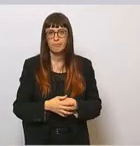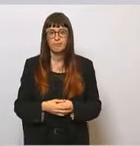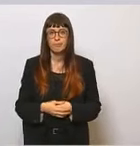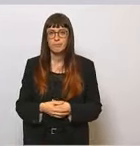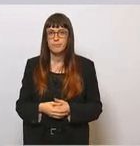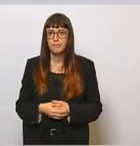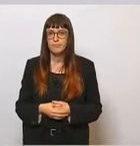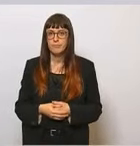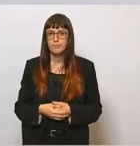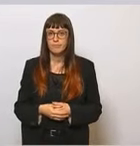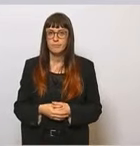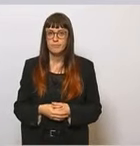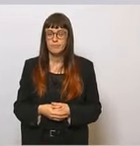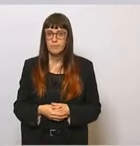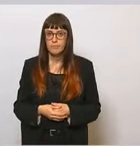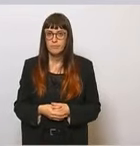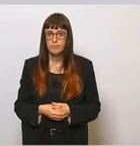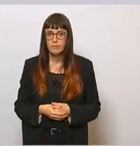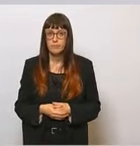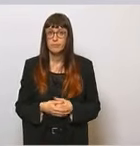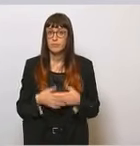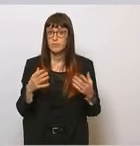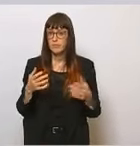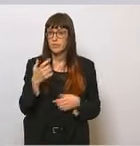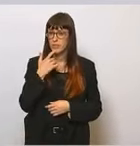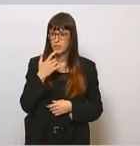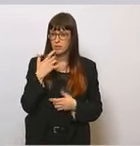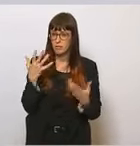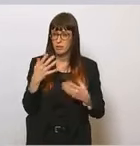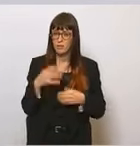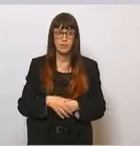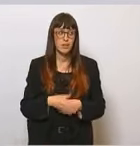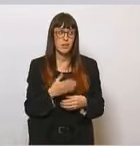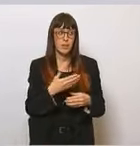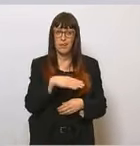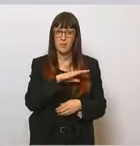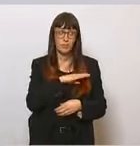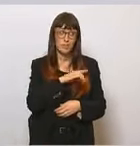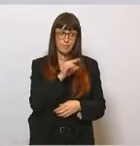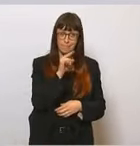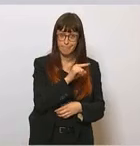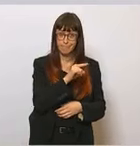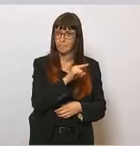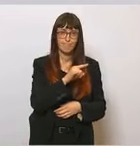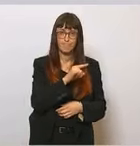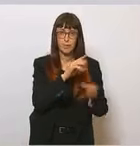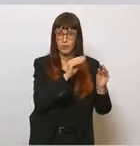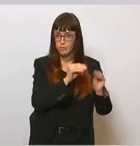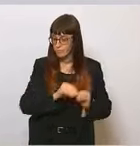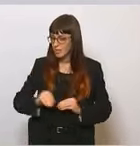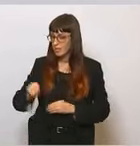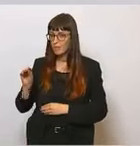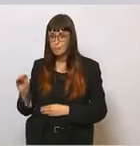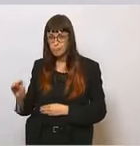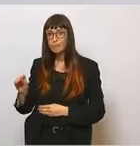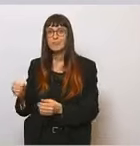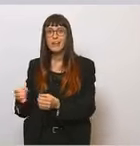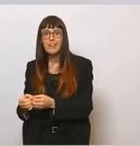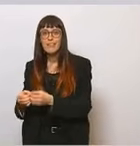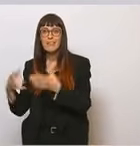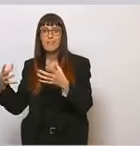vers les développeurs d'applications. Et lorsque l'on prend ce type d'approche et qu'on prend en compte que ces